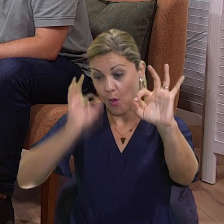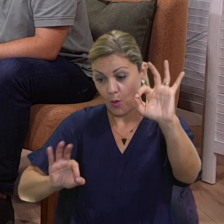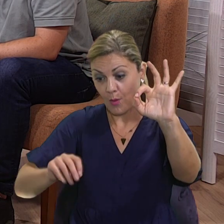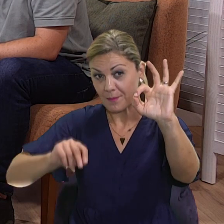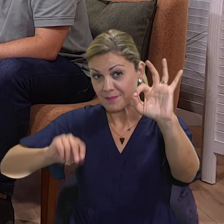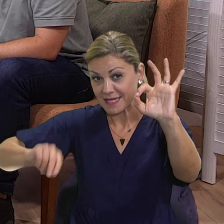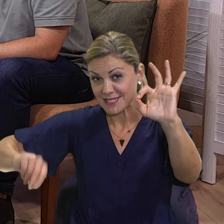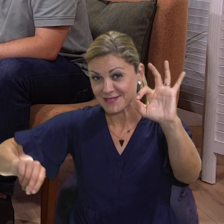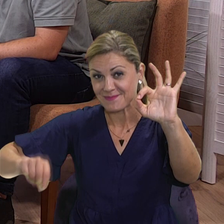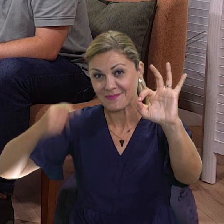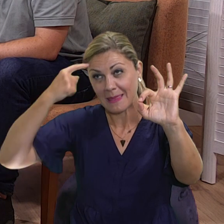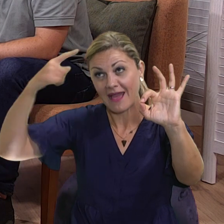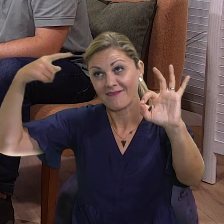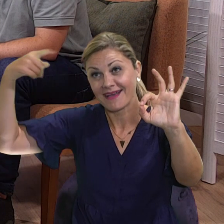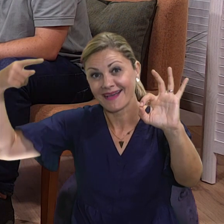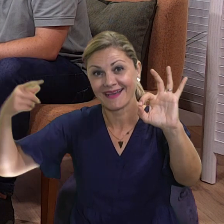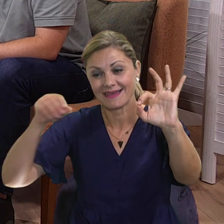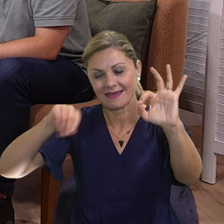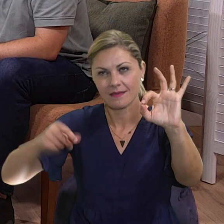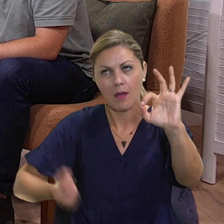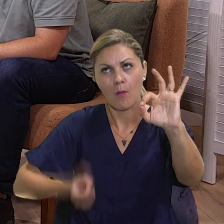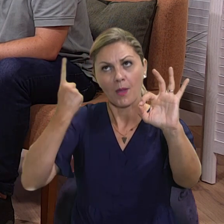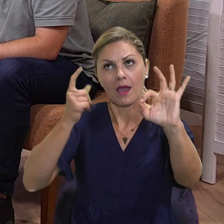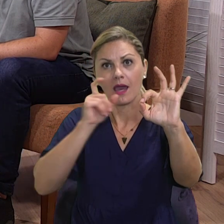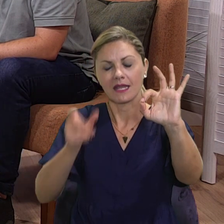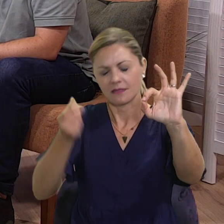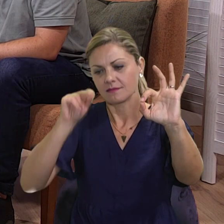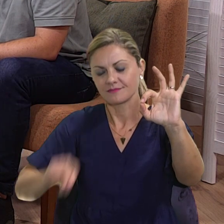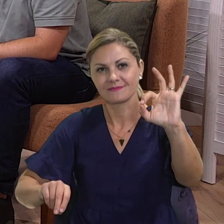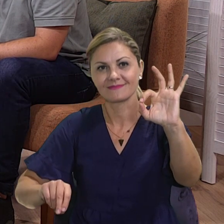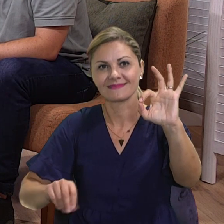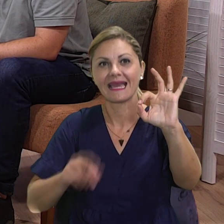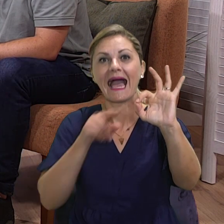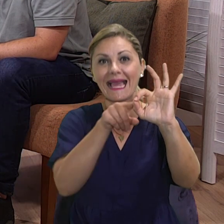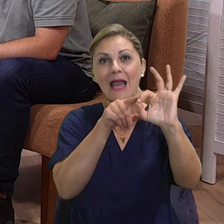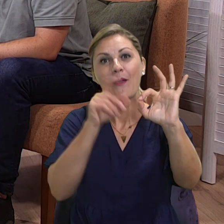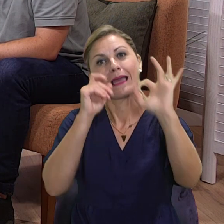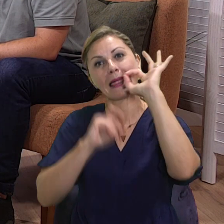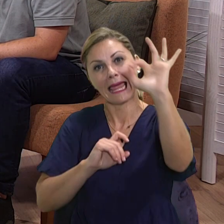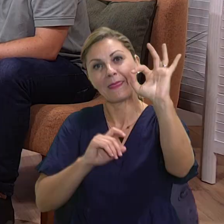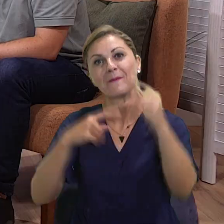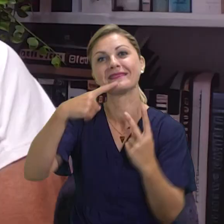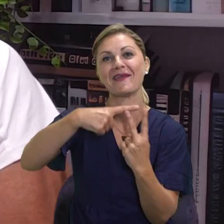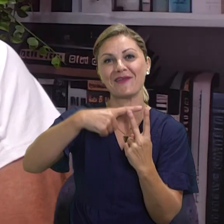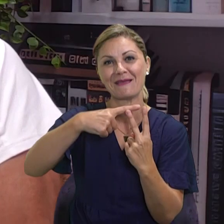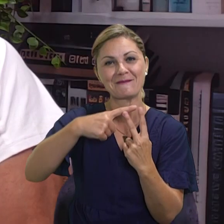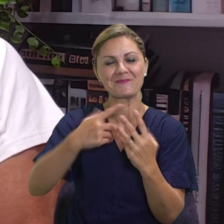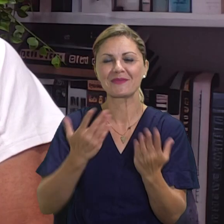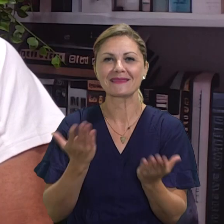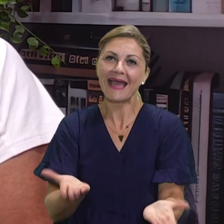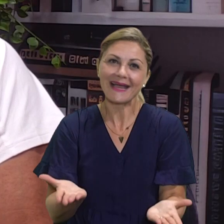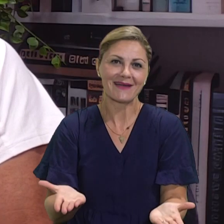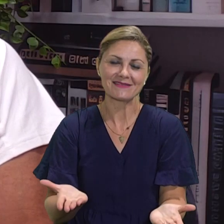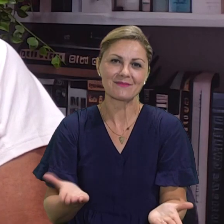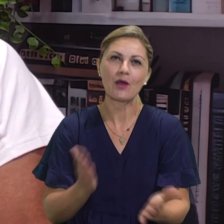vam je uvijek jedan blokić, jedna kemijska i sad se ono kaže koma karte i lapiš, jeli, ako ćemo baš ovi. I